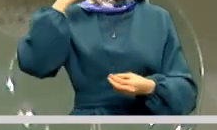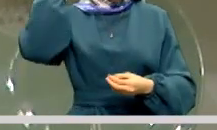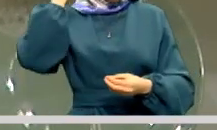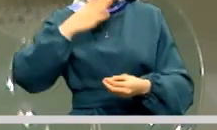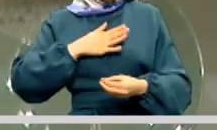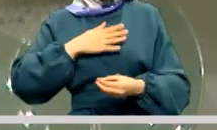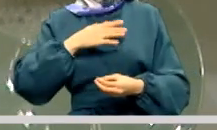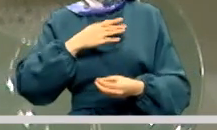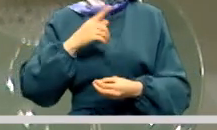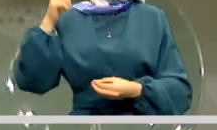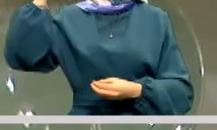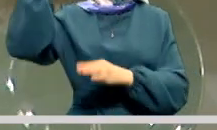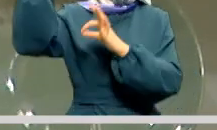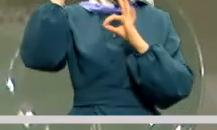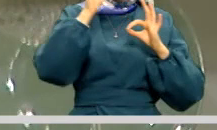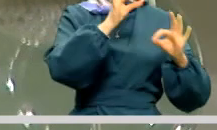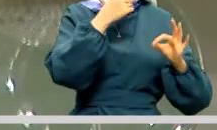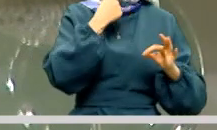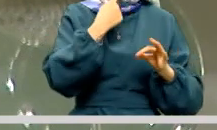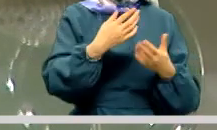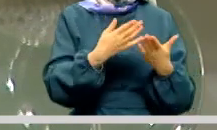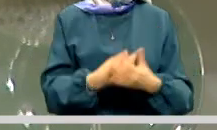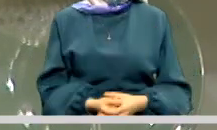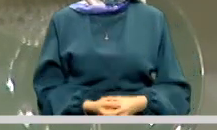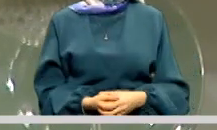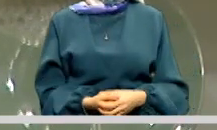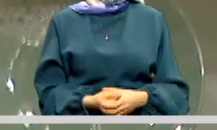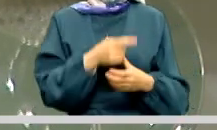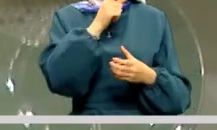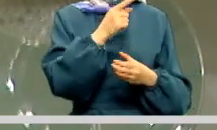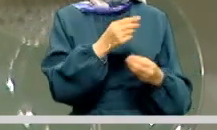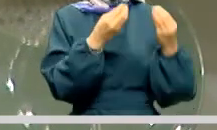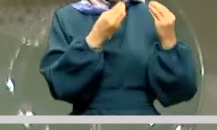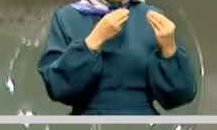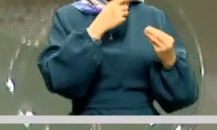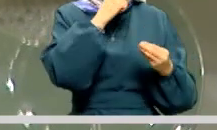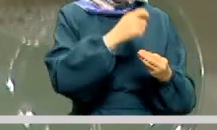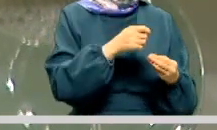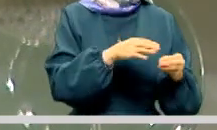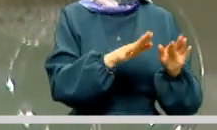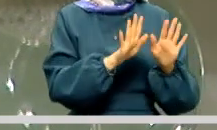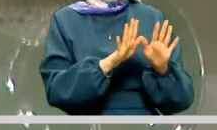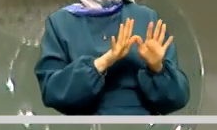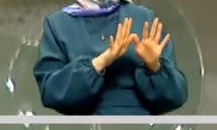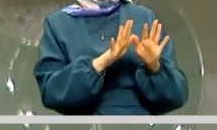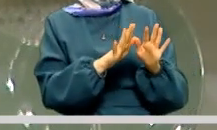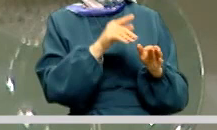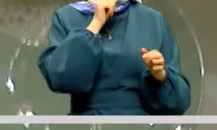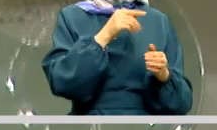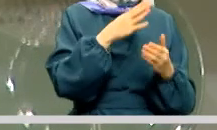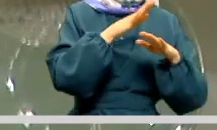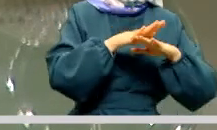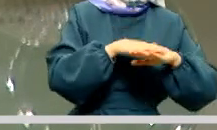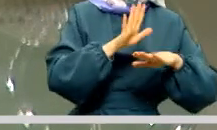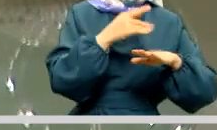son söyle vahyiyle direkt söylediği Ben yumuşak olmasaydın sonuçlar olumsuz olabilirdi ya da işte yine Hz Musa'yı firavuna